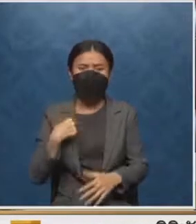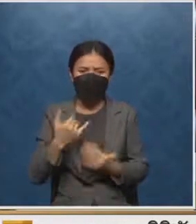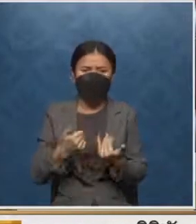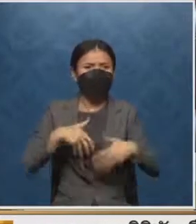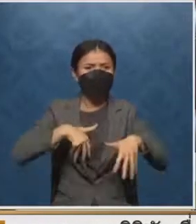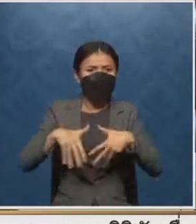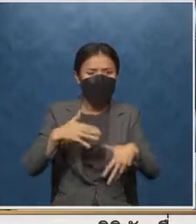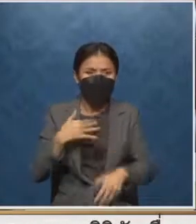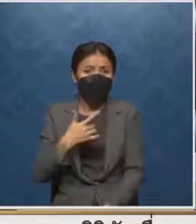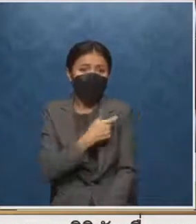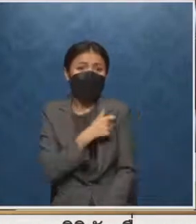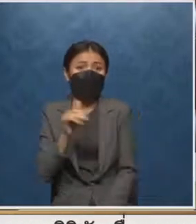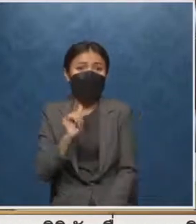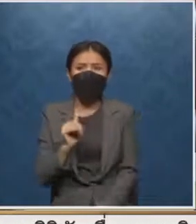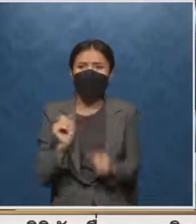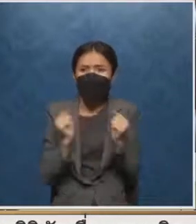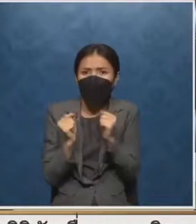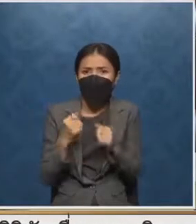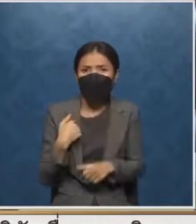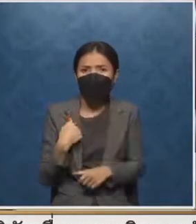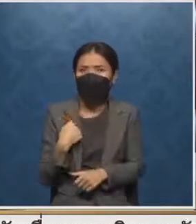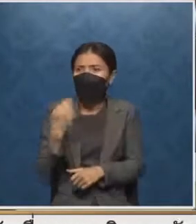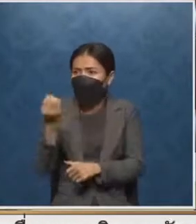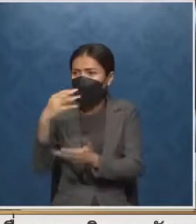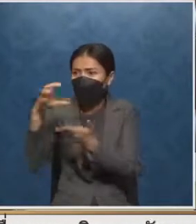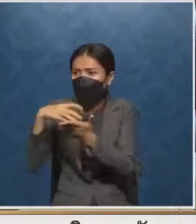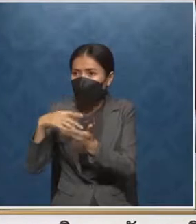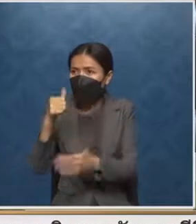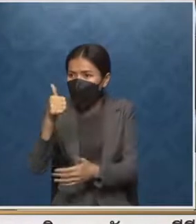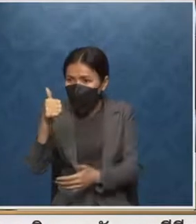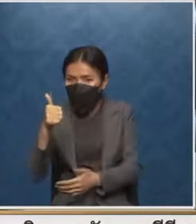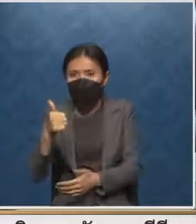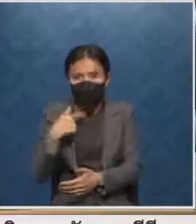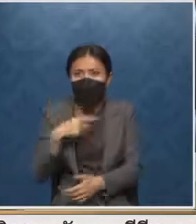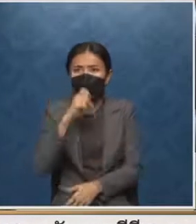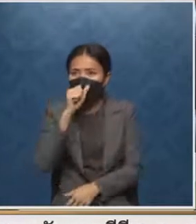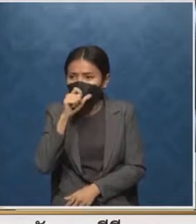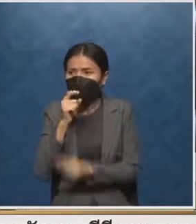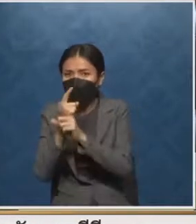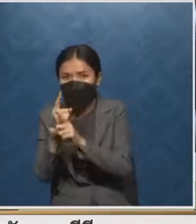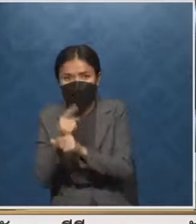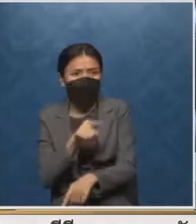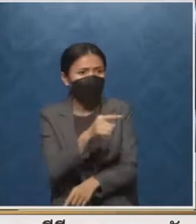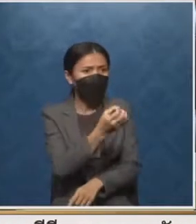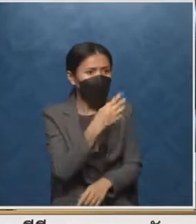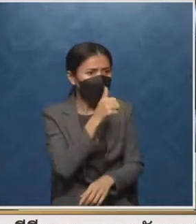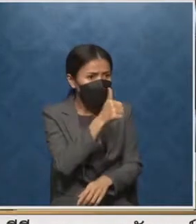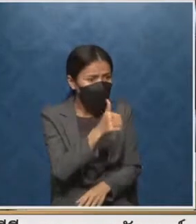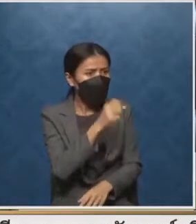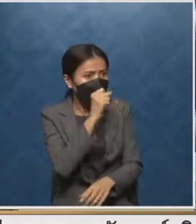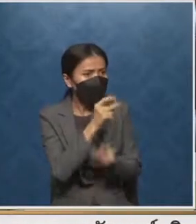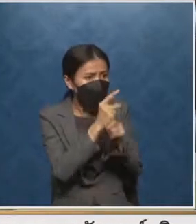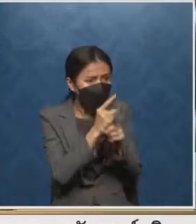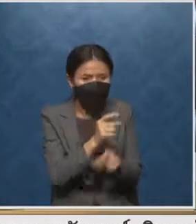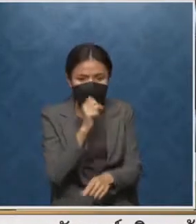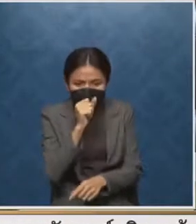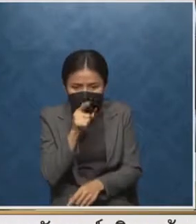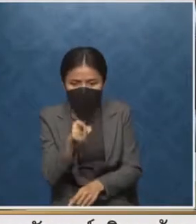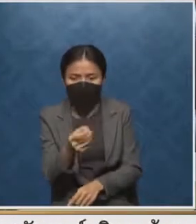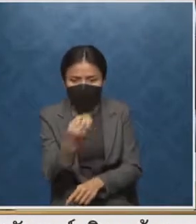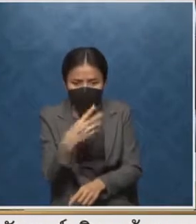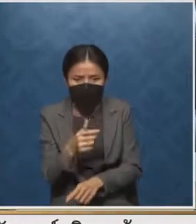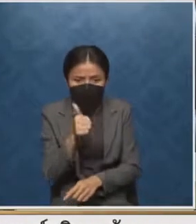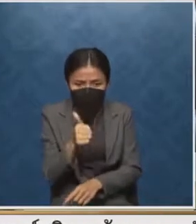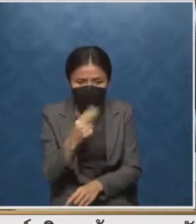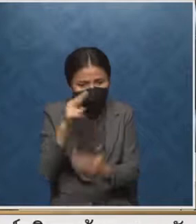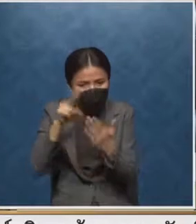องถูกนะครับคนนู้นว่าอันนู้นดีอันนี้ดีก็ไปทดลองกันสุดท้ายเนี่ยไปเชื่อสื่อเนี่ยนะครับอาจจะทำให้เป็นอันตรายต่อ